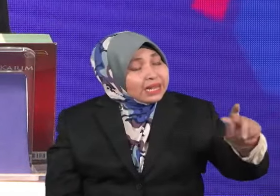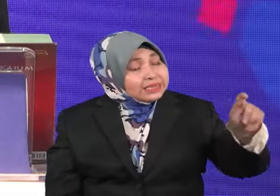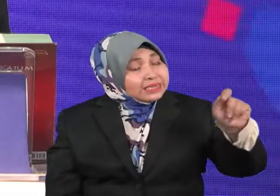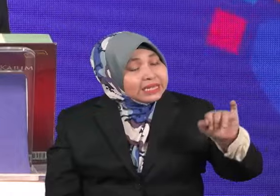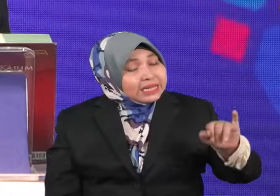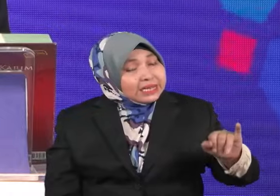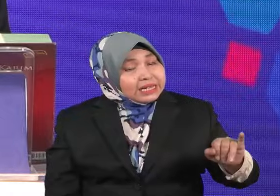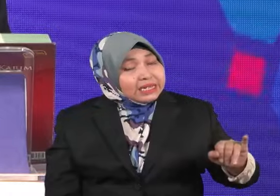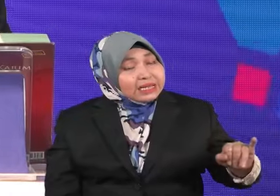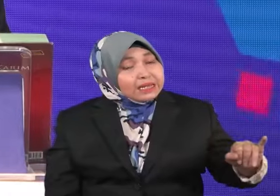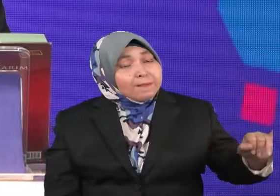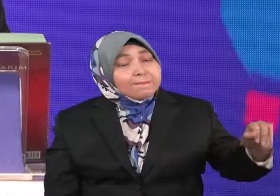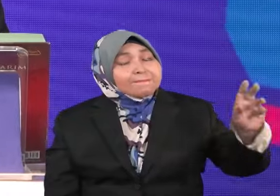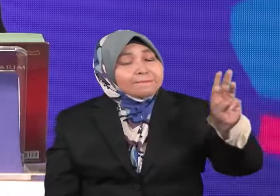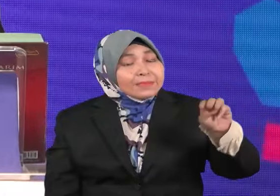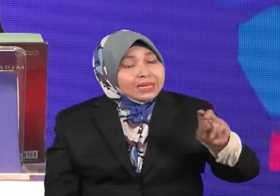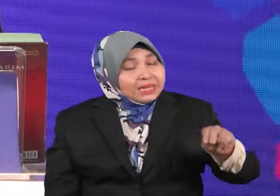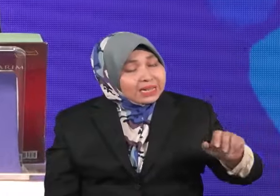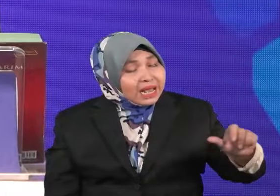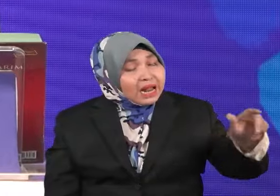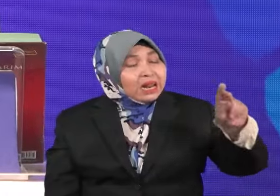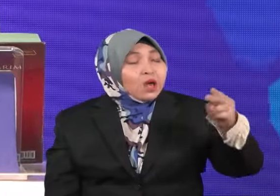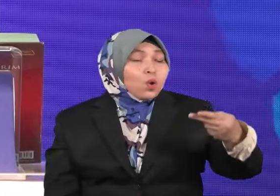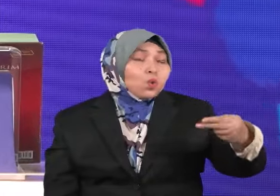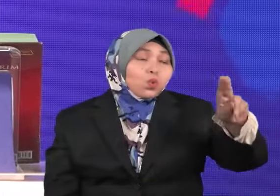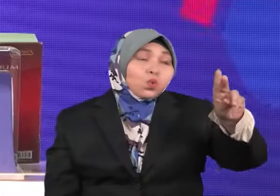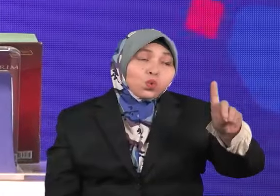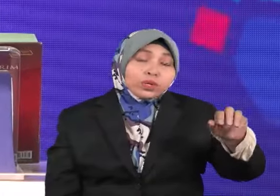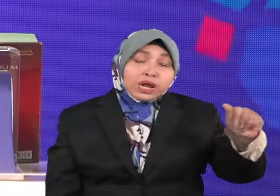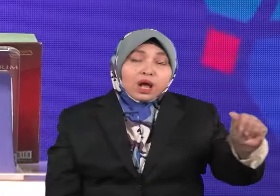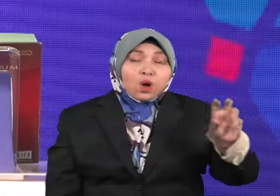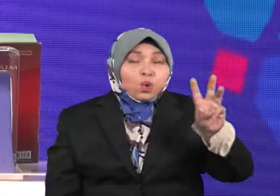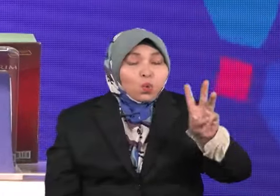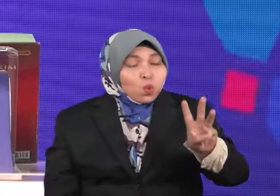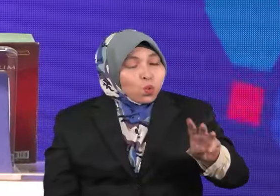وَبَيِّنَاتٍ مِّنَ الْهُدَى